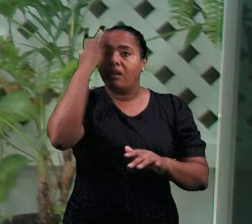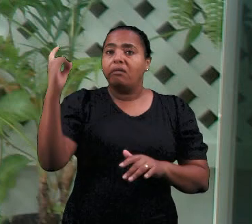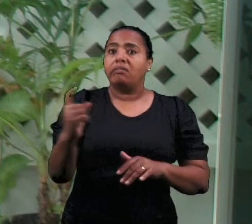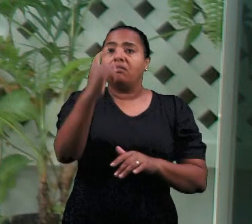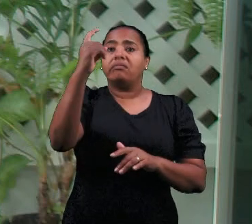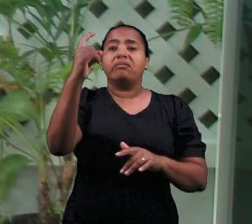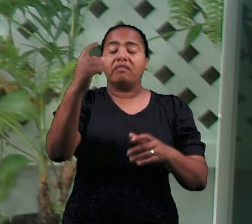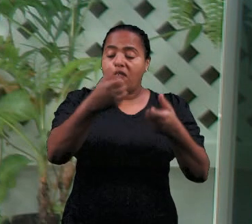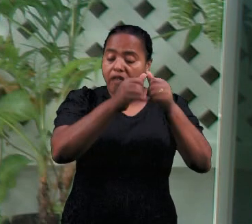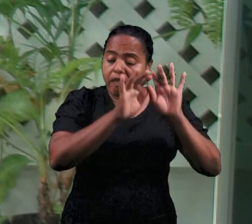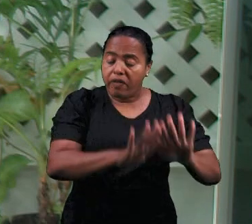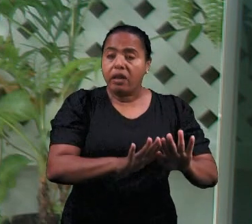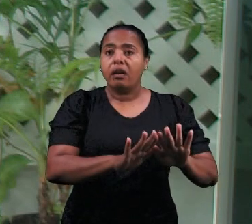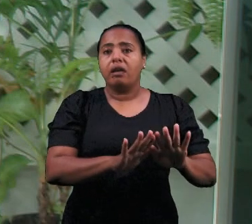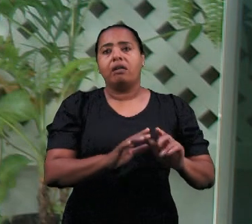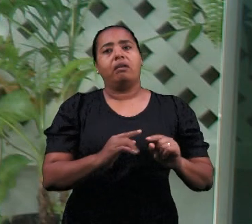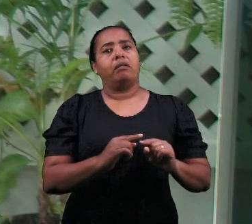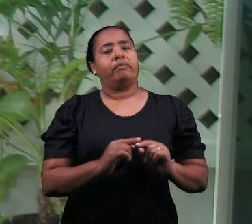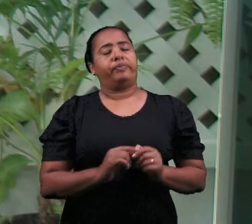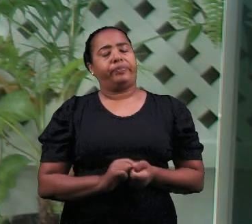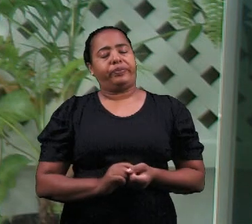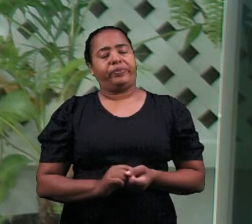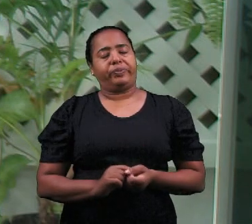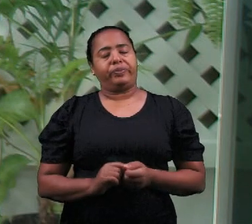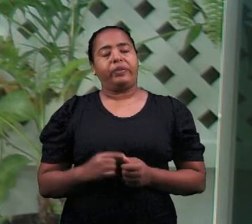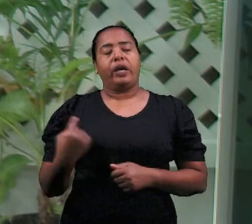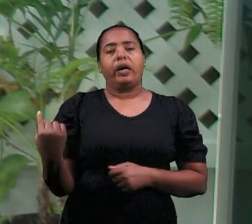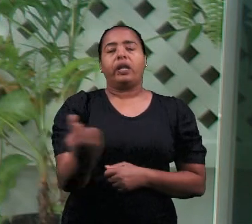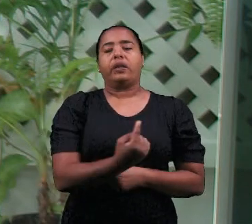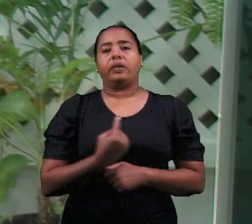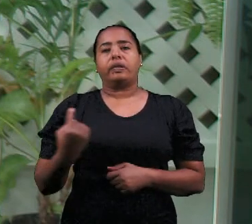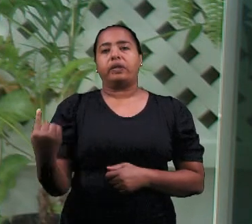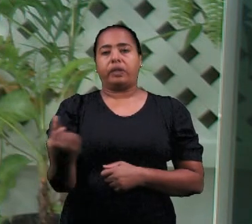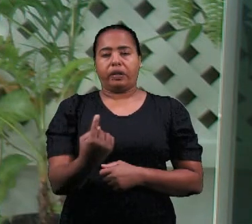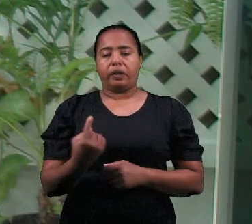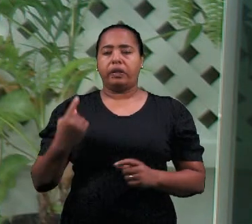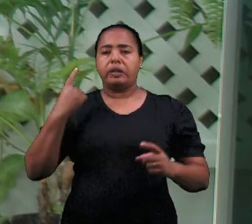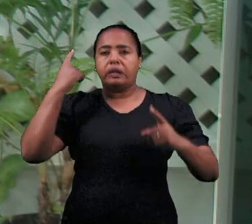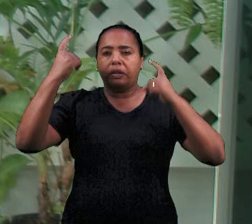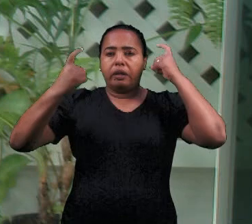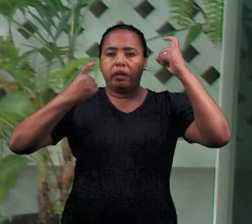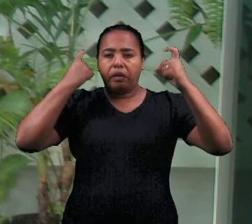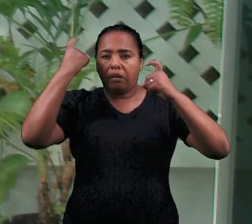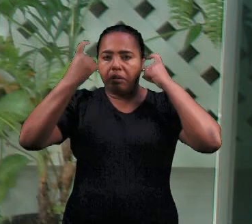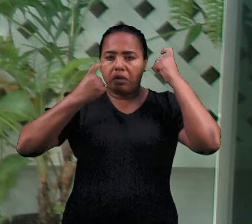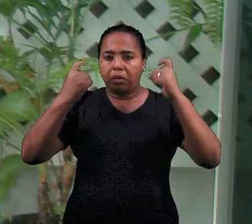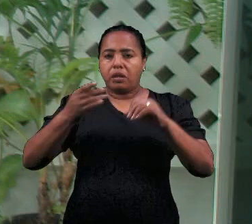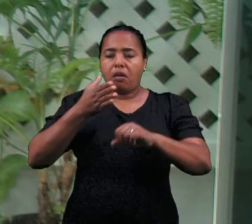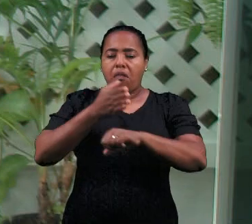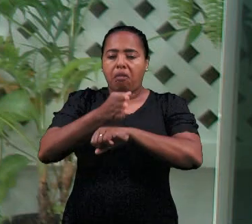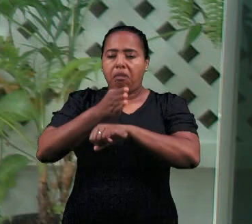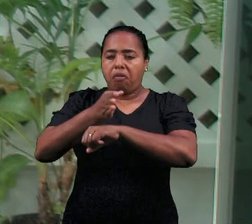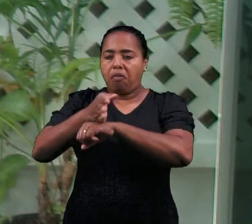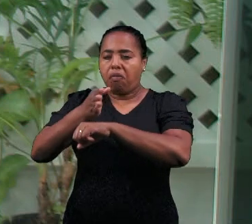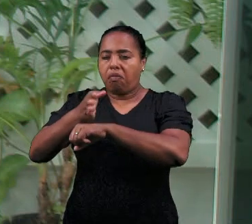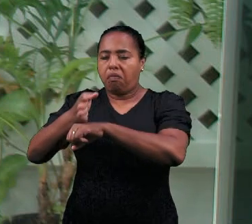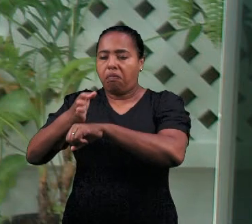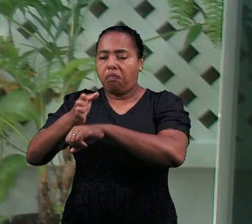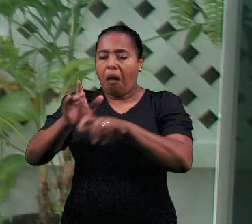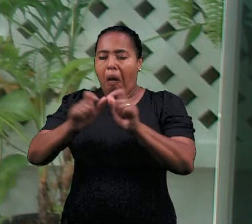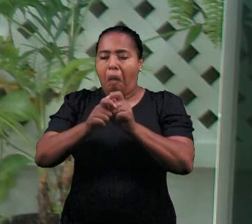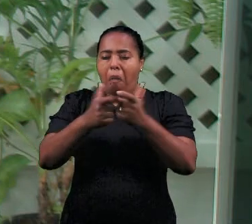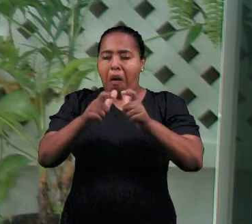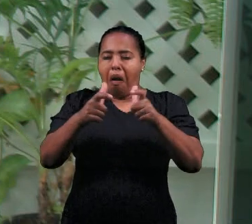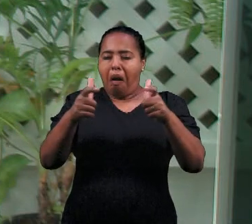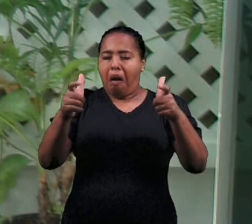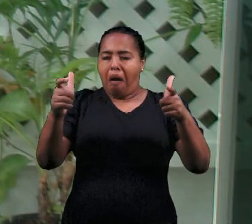que des tels est le royaume des cieux. Mais les adultes vont rester. Mes bien-aimés, elles peuvent rester. Mais bien aimé,